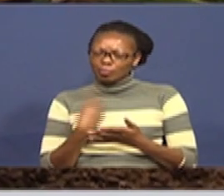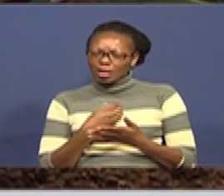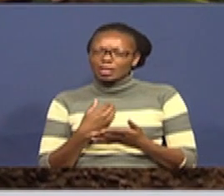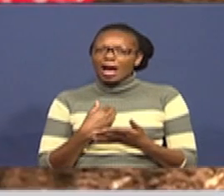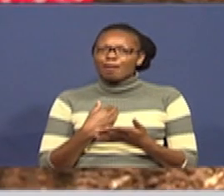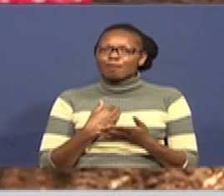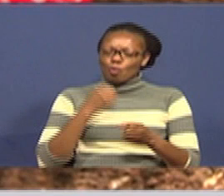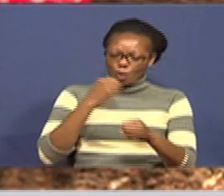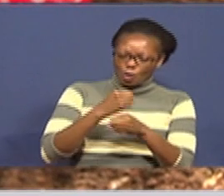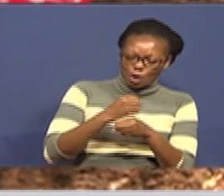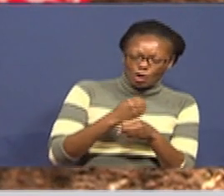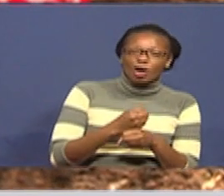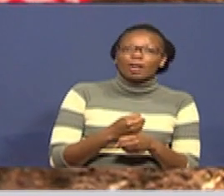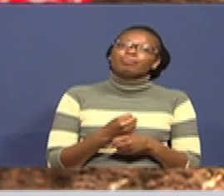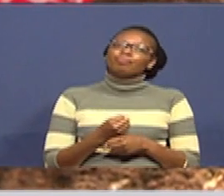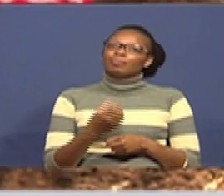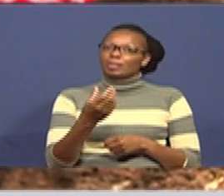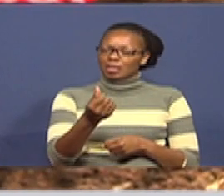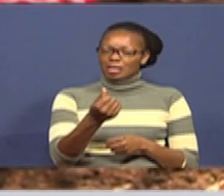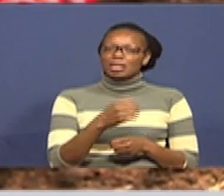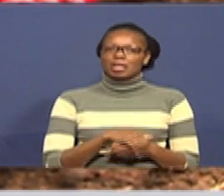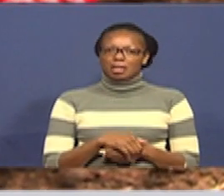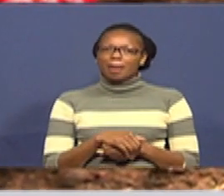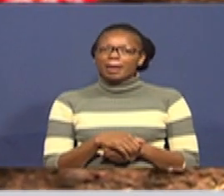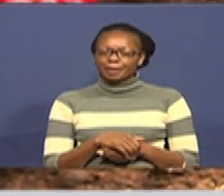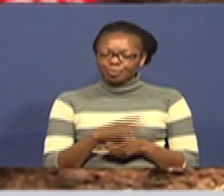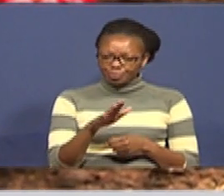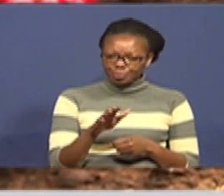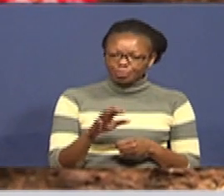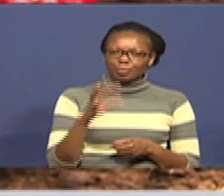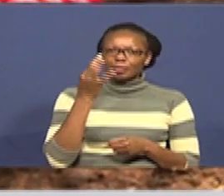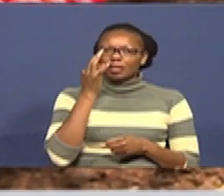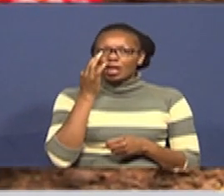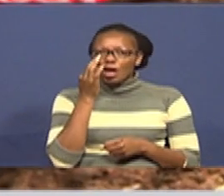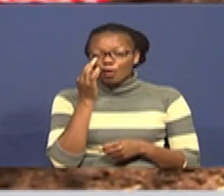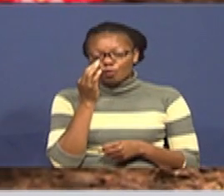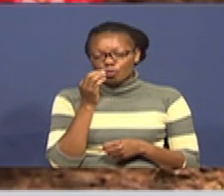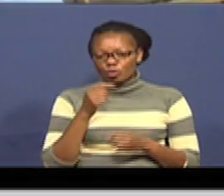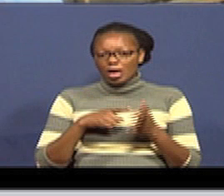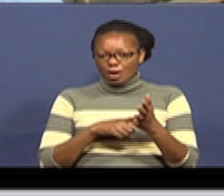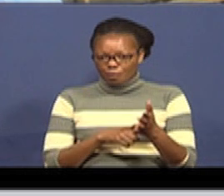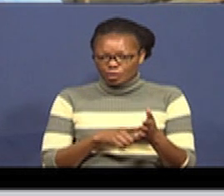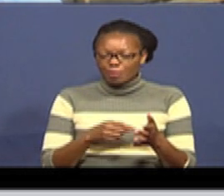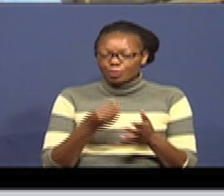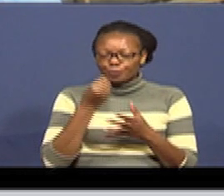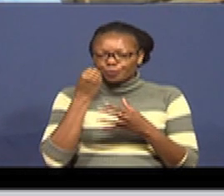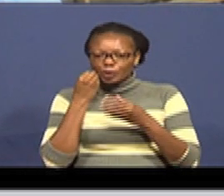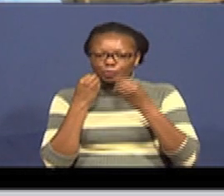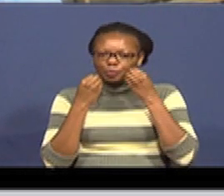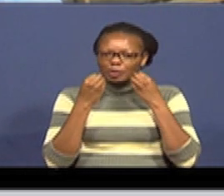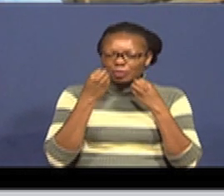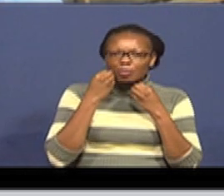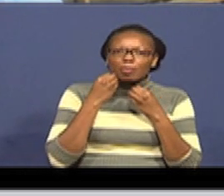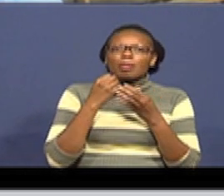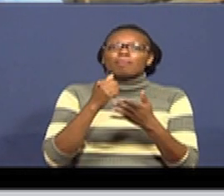kutoka kwa matunda, matunda pia hutupa ajira na pesa za kujikimu. zote ziko na madini muhimu ambao mwili